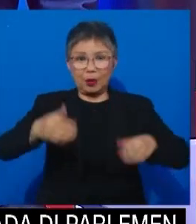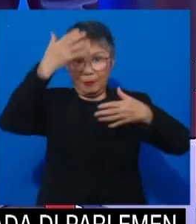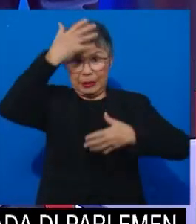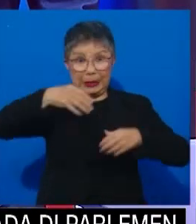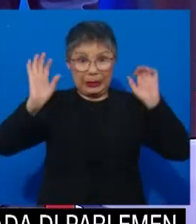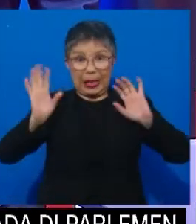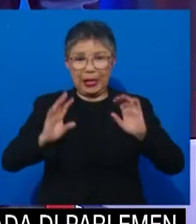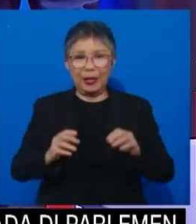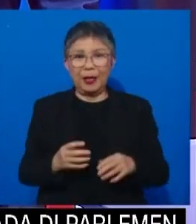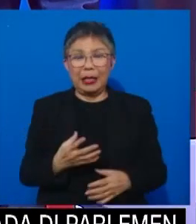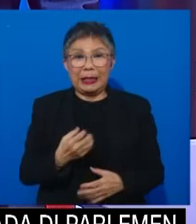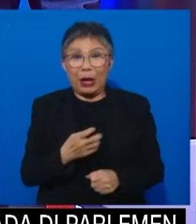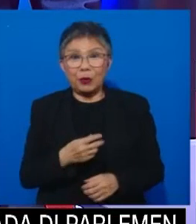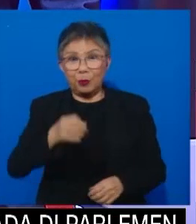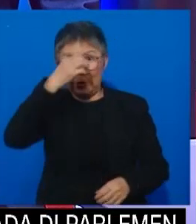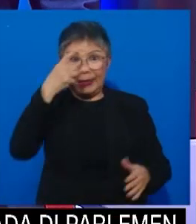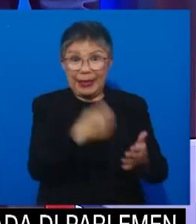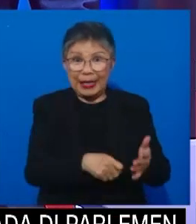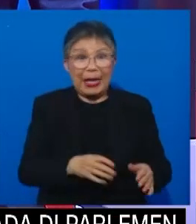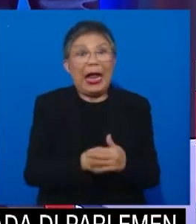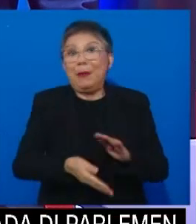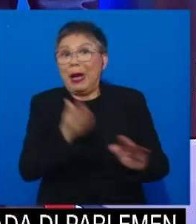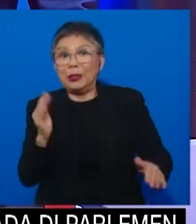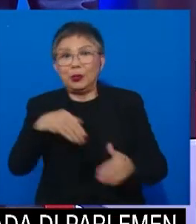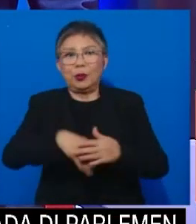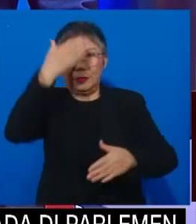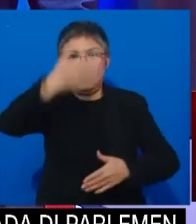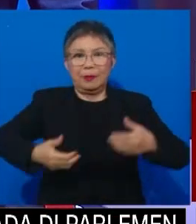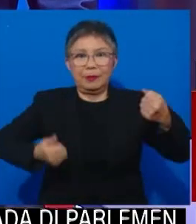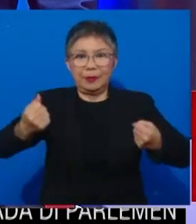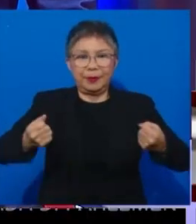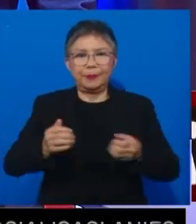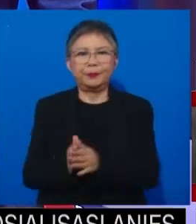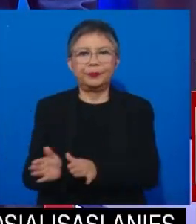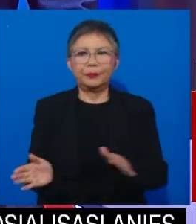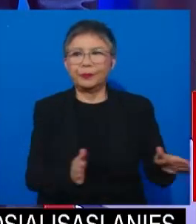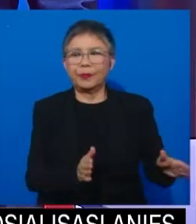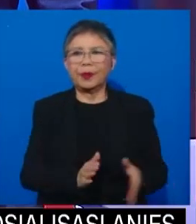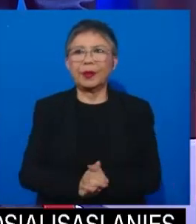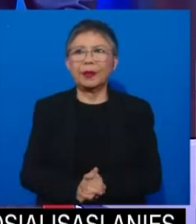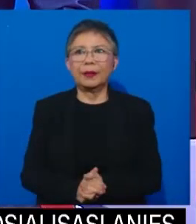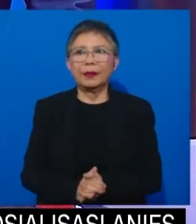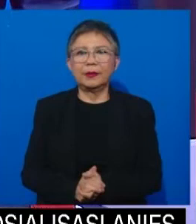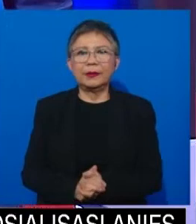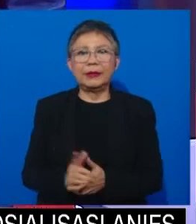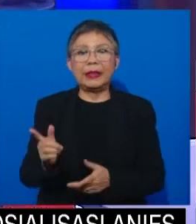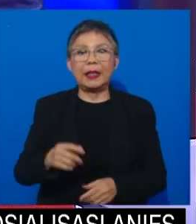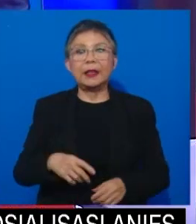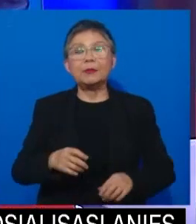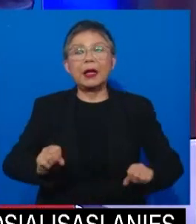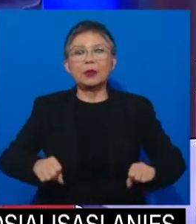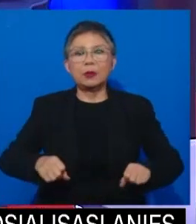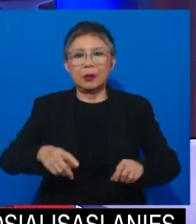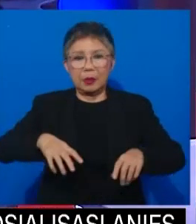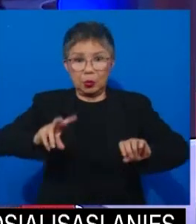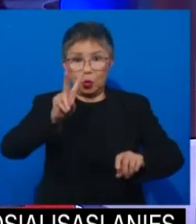dalam bus untuk menghindari sanksi tilang polisi. Sementara di Makassar, Sulawesi Selatan, aksi remaja berboncengan melakukan aksi freestyle mengangkat motor di